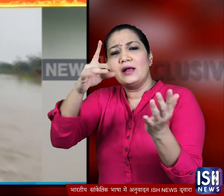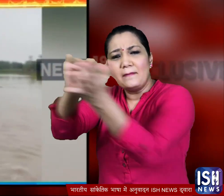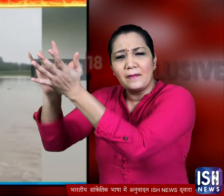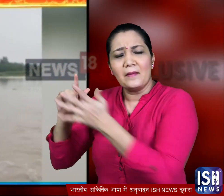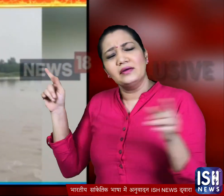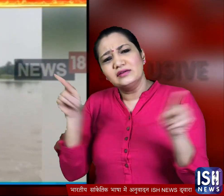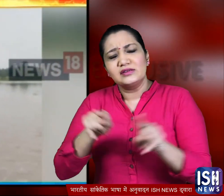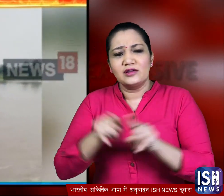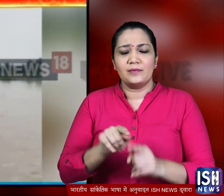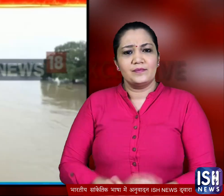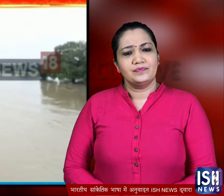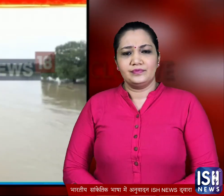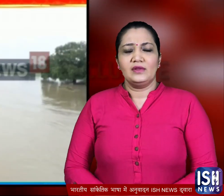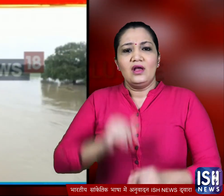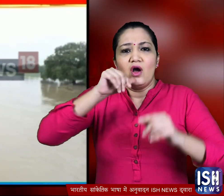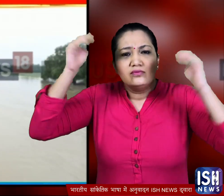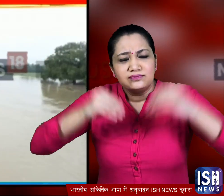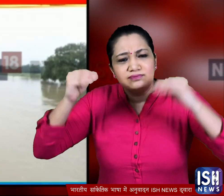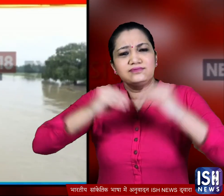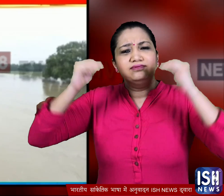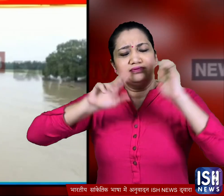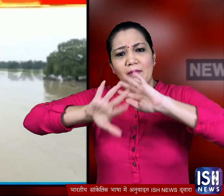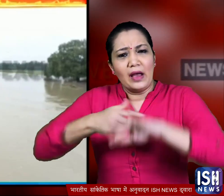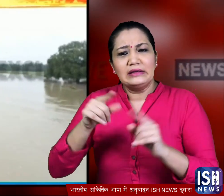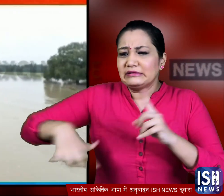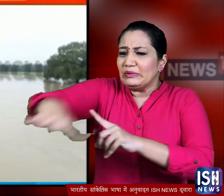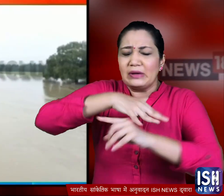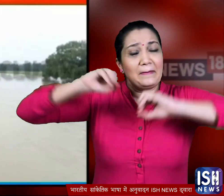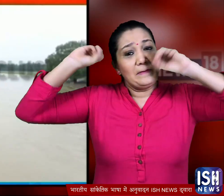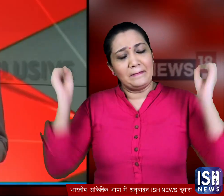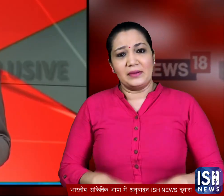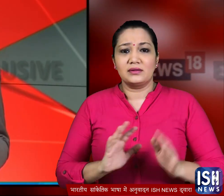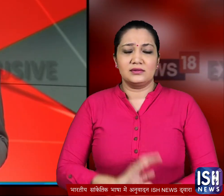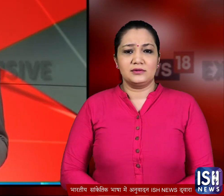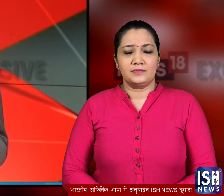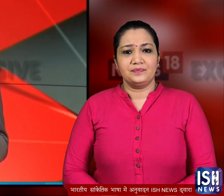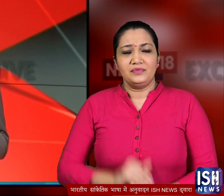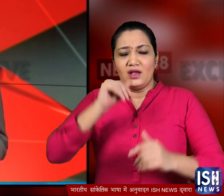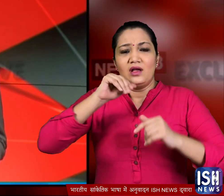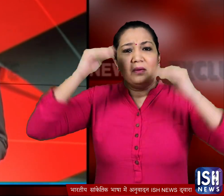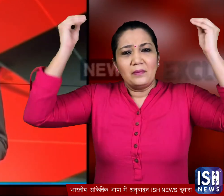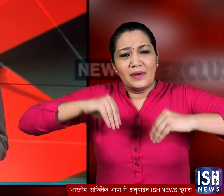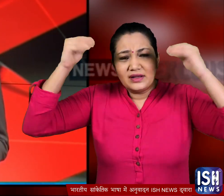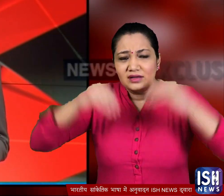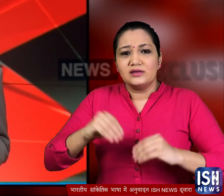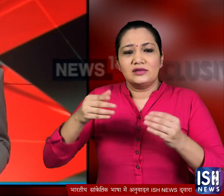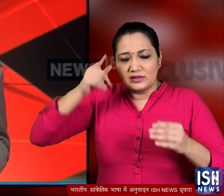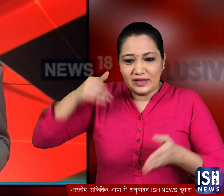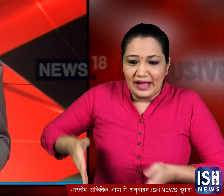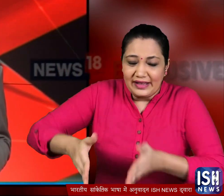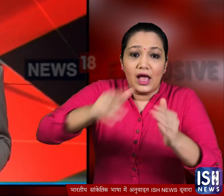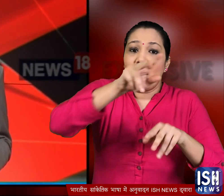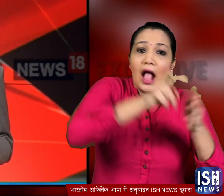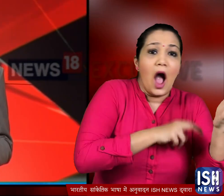कुछ और इलाकों से जो तस्वीरें सामने आई उनमें भी बारिश के बाद के हालात बदतर दिखाई दिए। सौभाग्य की एक बात यह कि बारिश का पानी अब नदियों